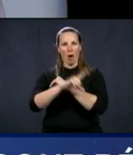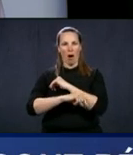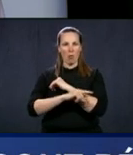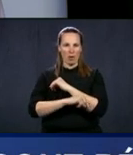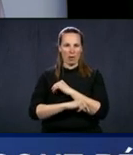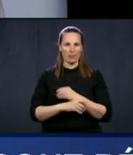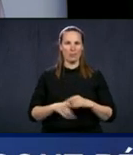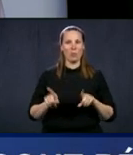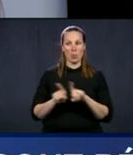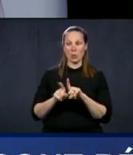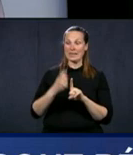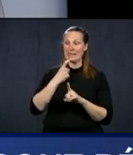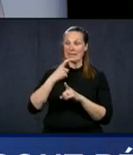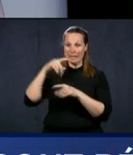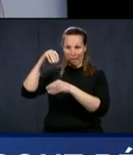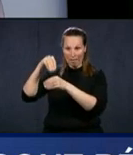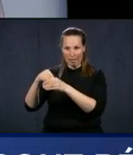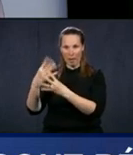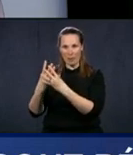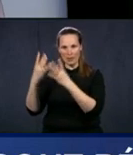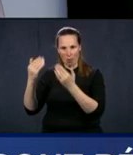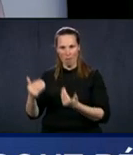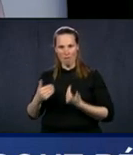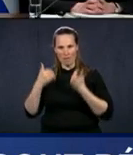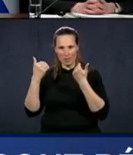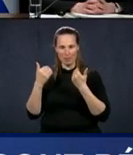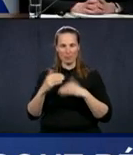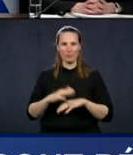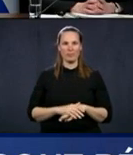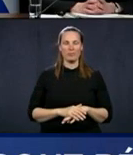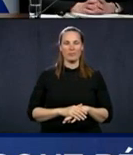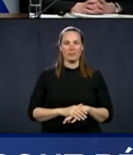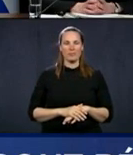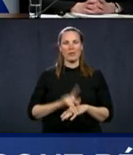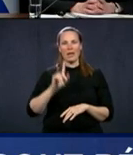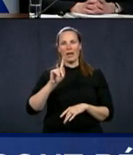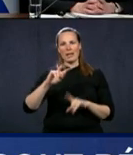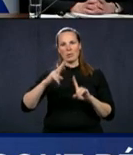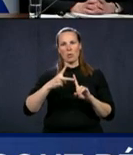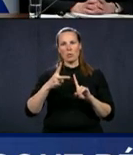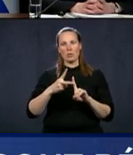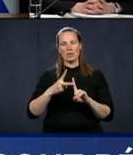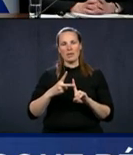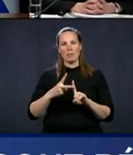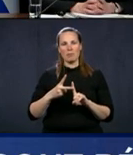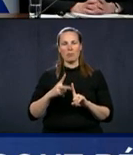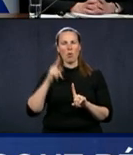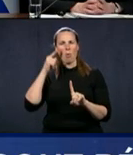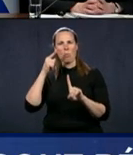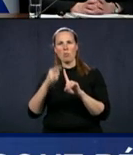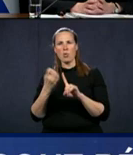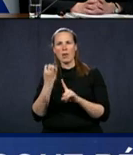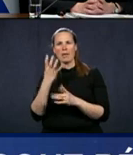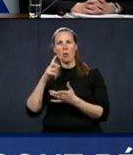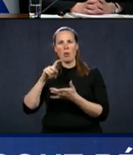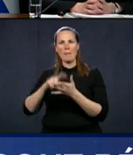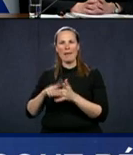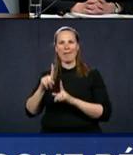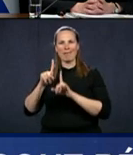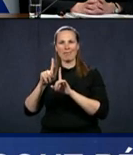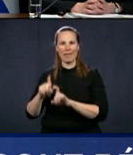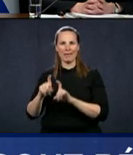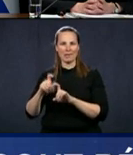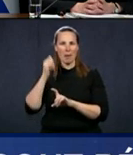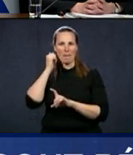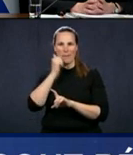coup aux personnes qui sont détenues. Merci. Et des 14 000 tests que vous visiez faire là, pour détecter la COVID-19